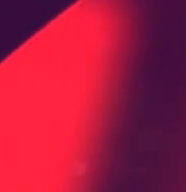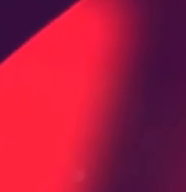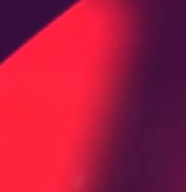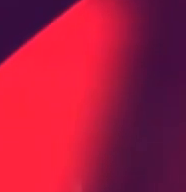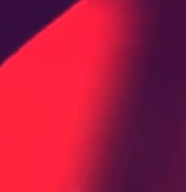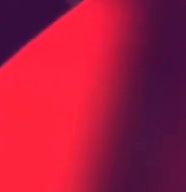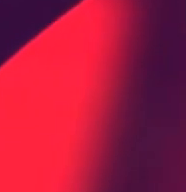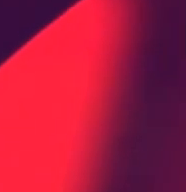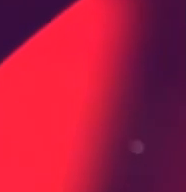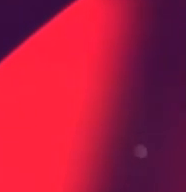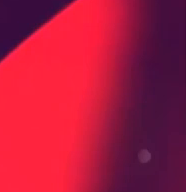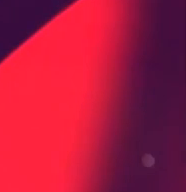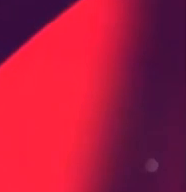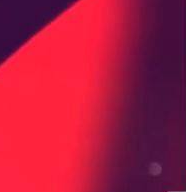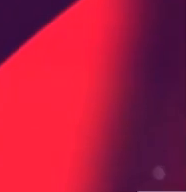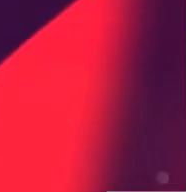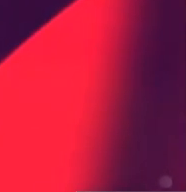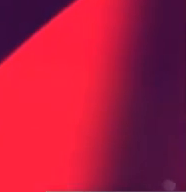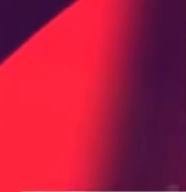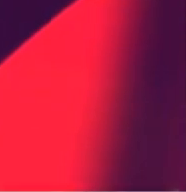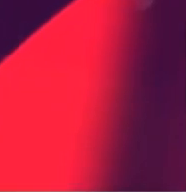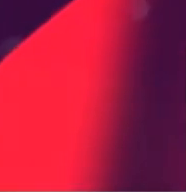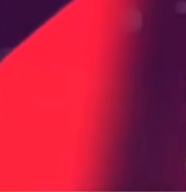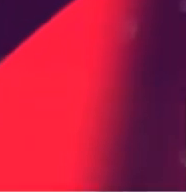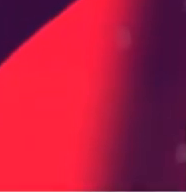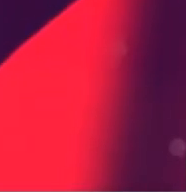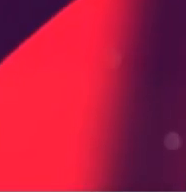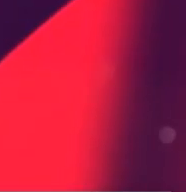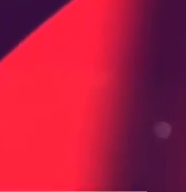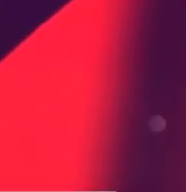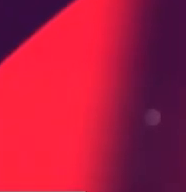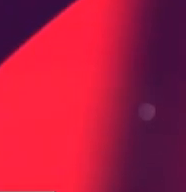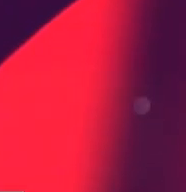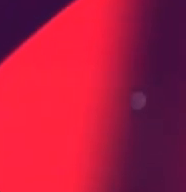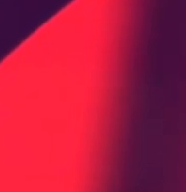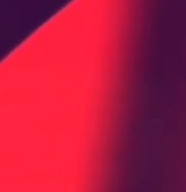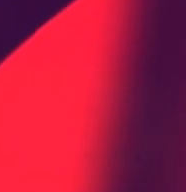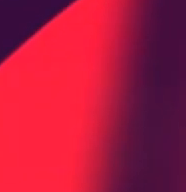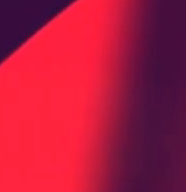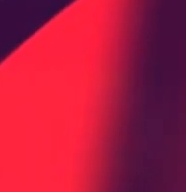Loke Siduwana Unusum Puwa Danaganda Siyata News YouTube channel එක අදම subscribe කරන්න.